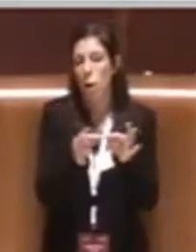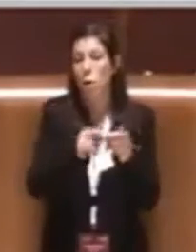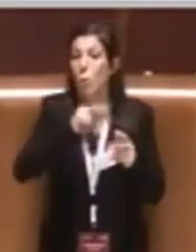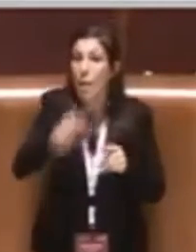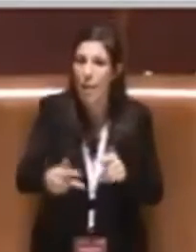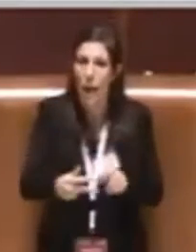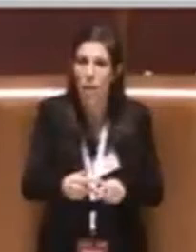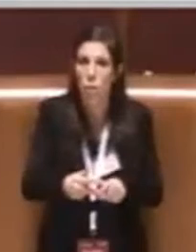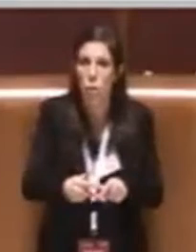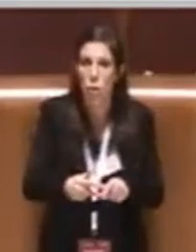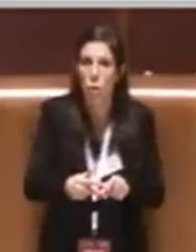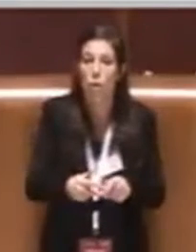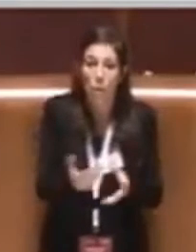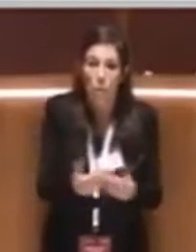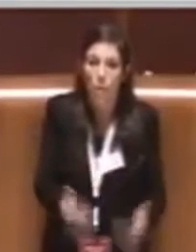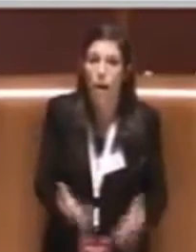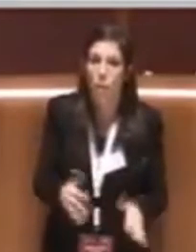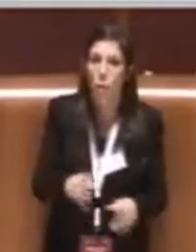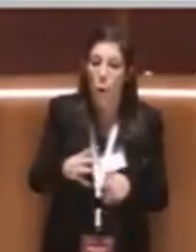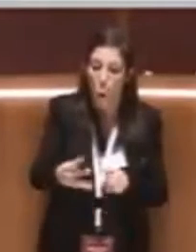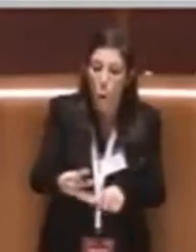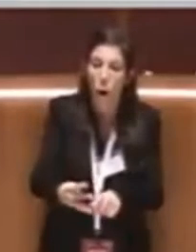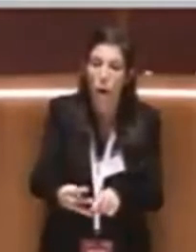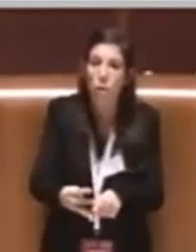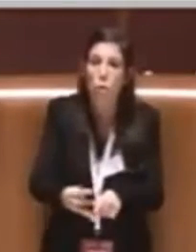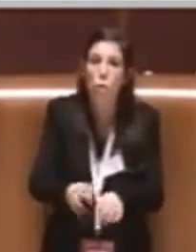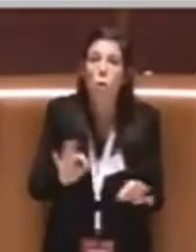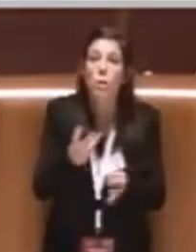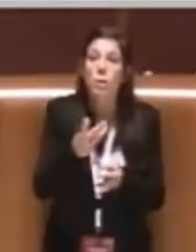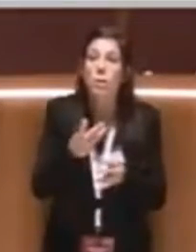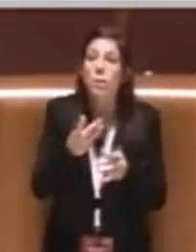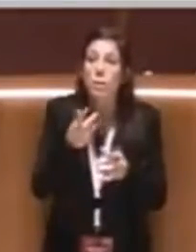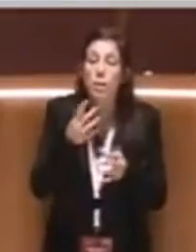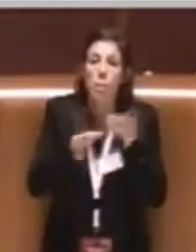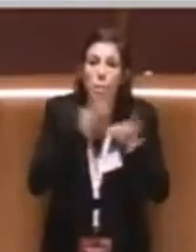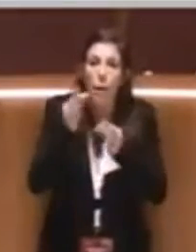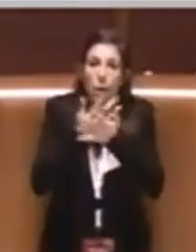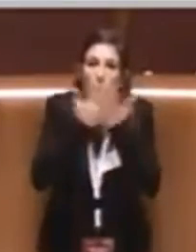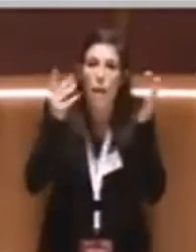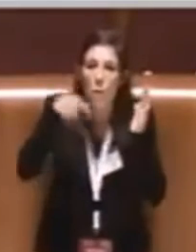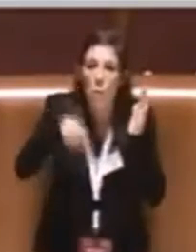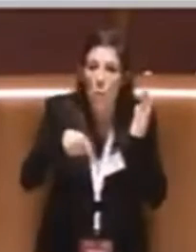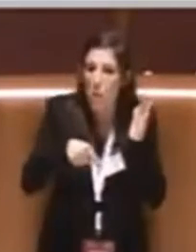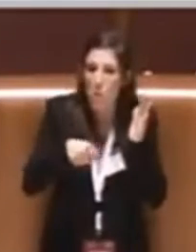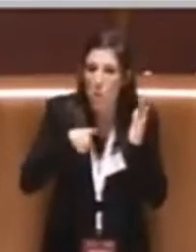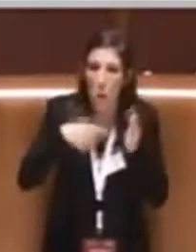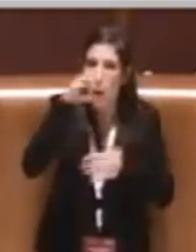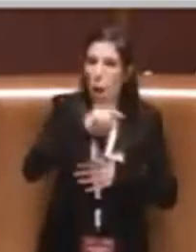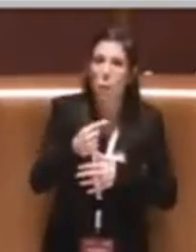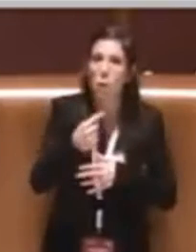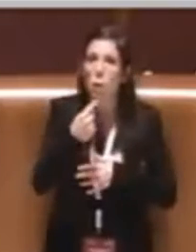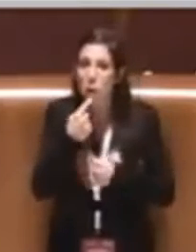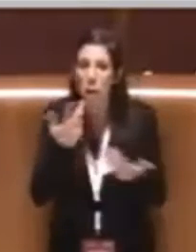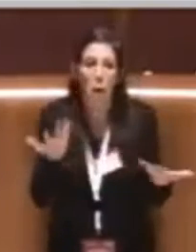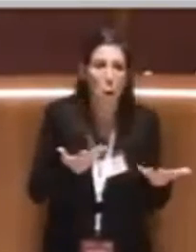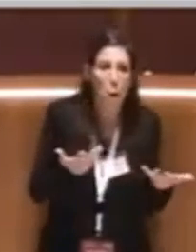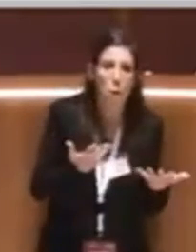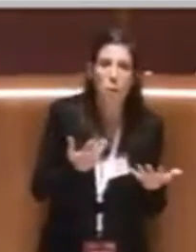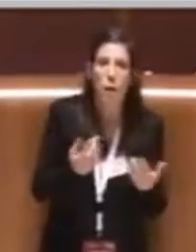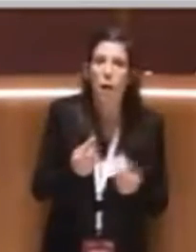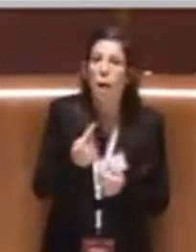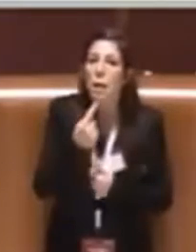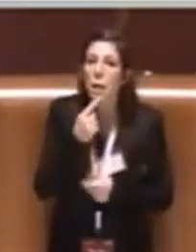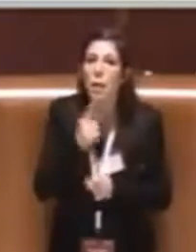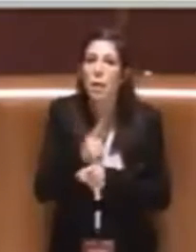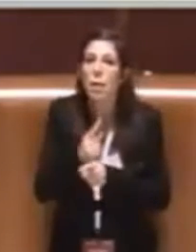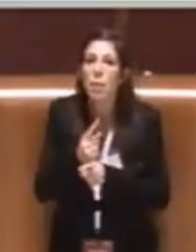terzo viene fatto, il quarto se lui l'avesse esplicitato meglio qui non è dato capire chi e cosa, a chi dovrebbe